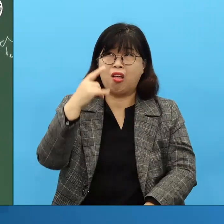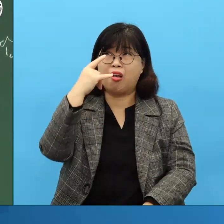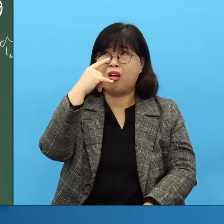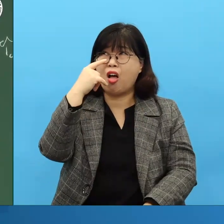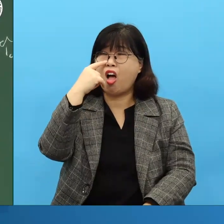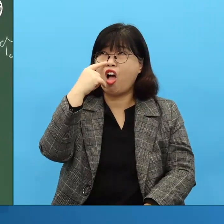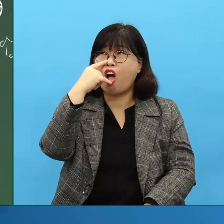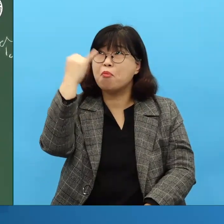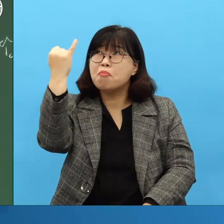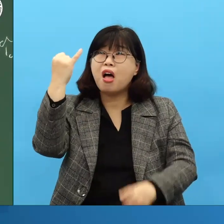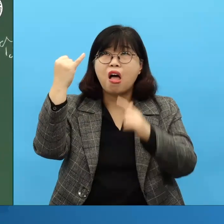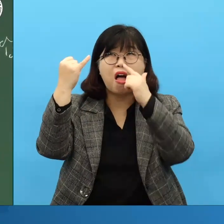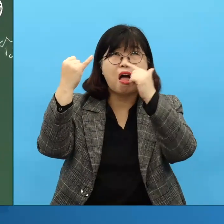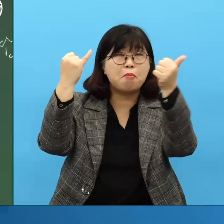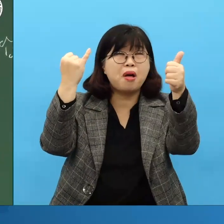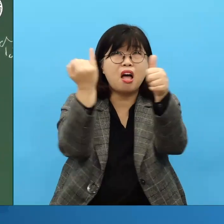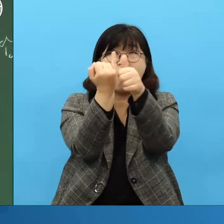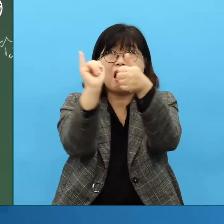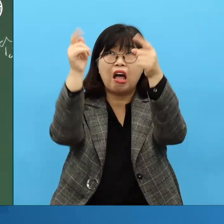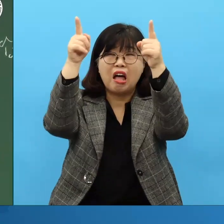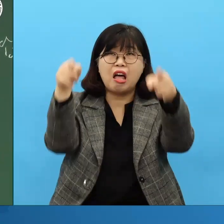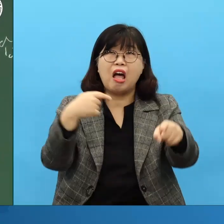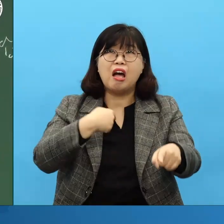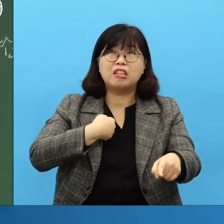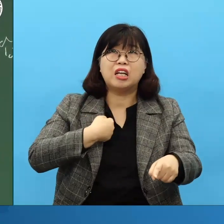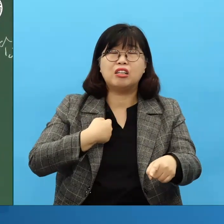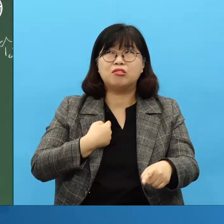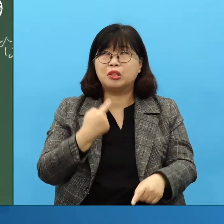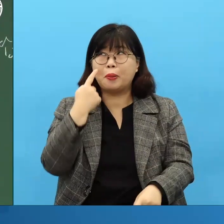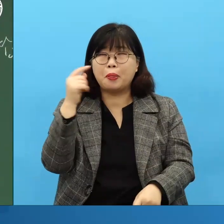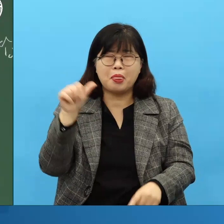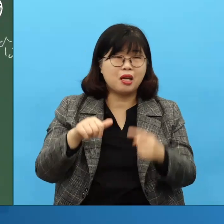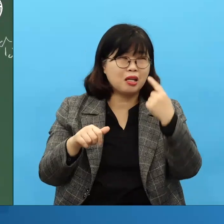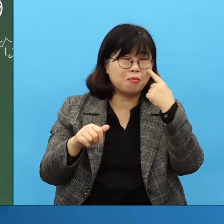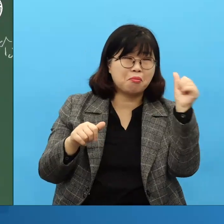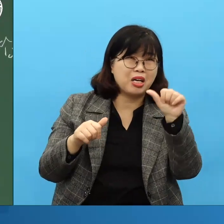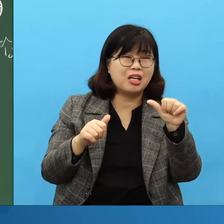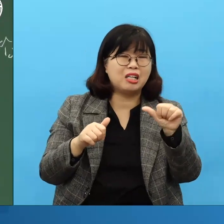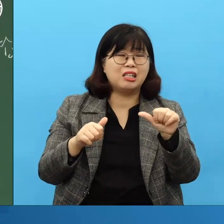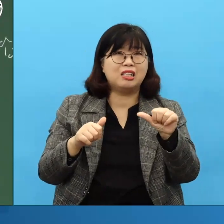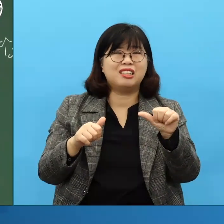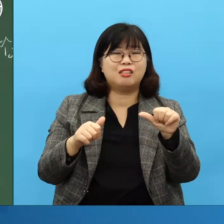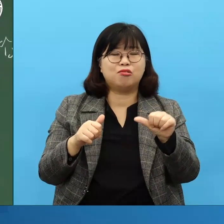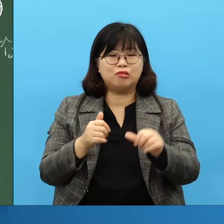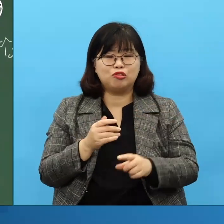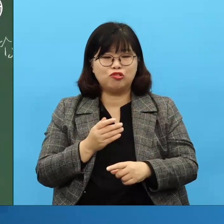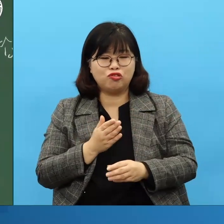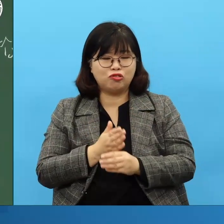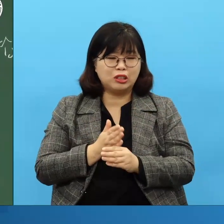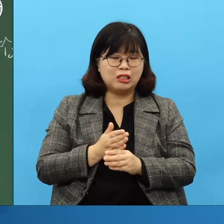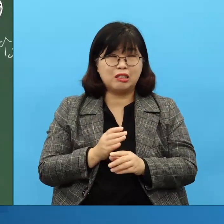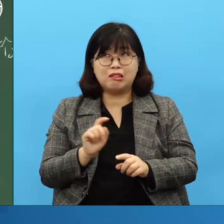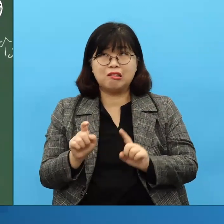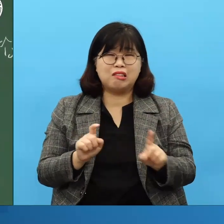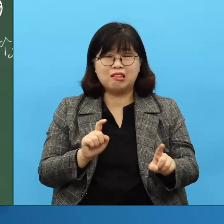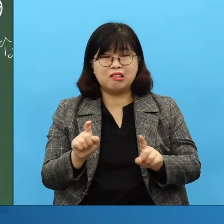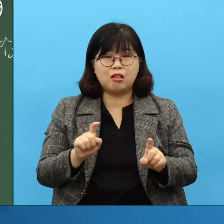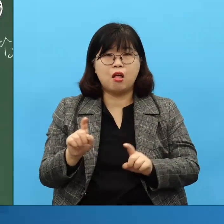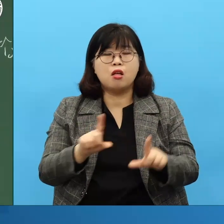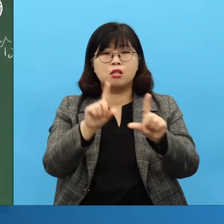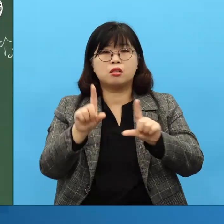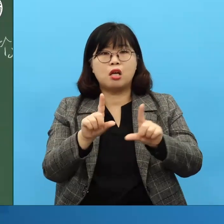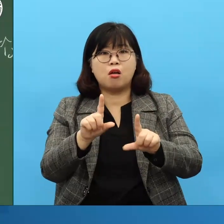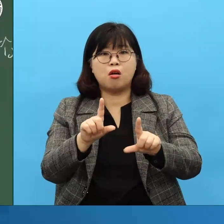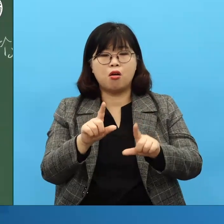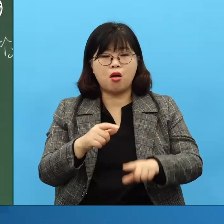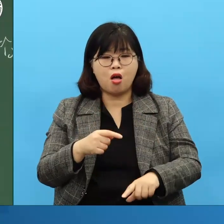보고 힘들어 이게. And of course, it's not easy because their parents are separated. They always had to look out for how their parents were feeling. They had to go here and go 근데 there. 이상하죠.